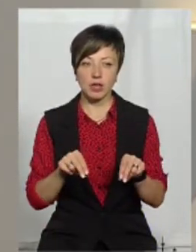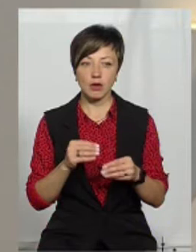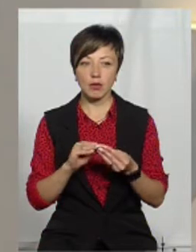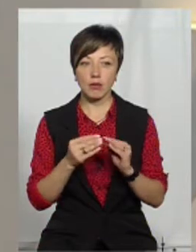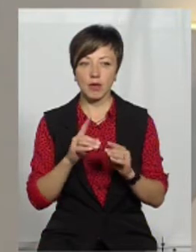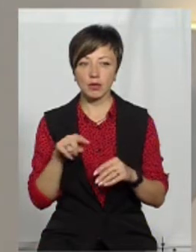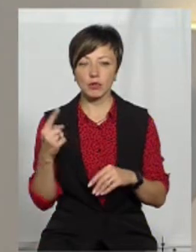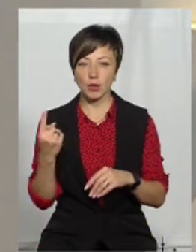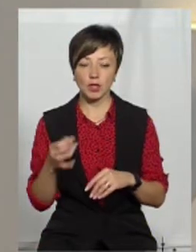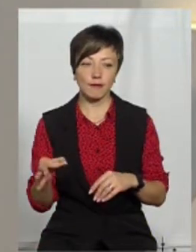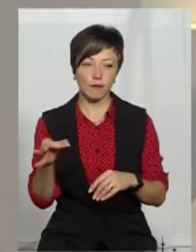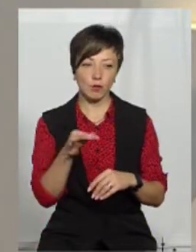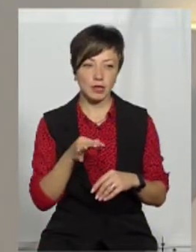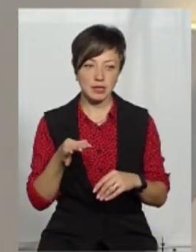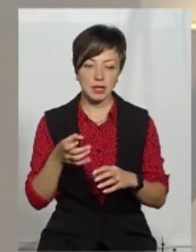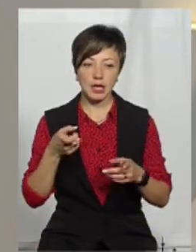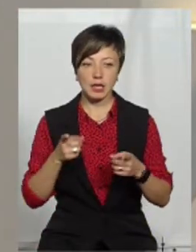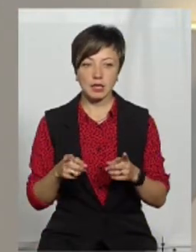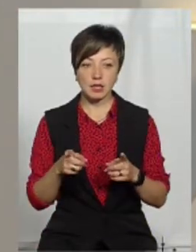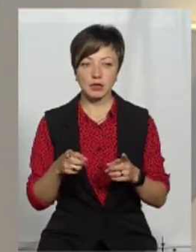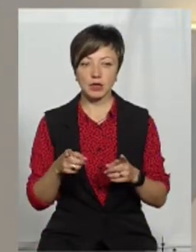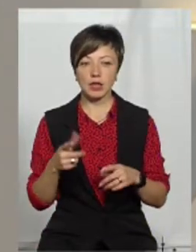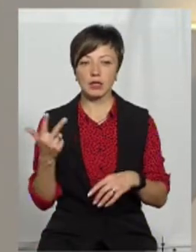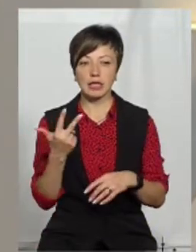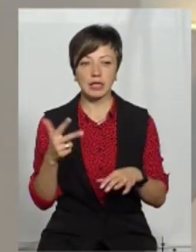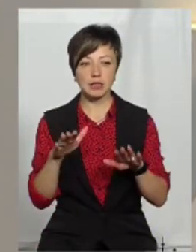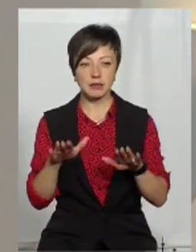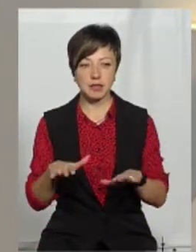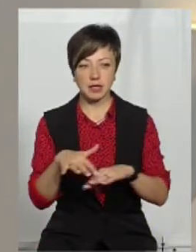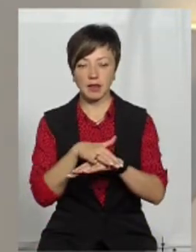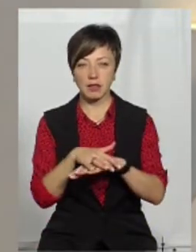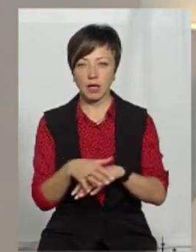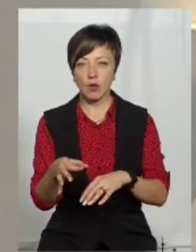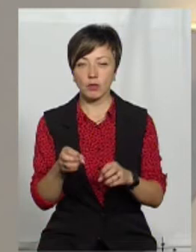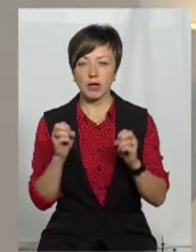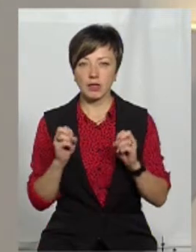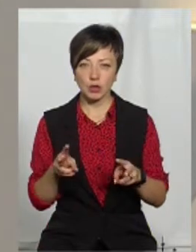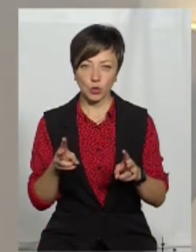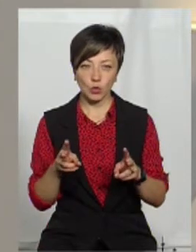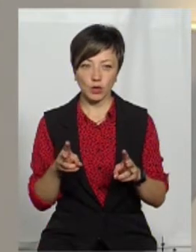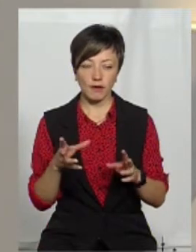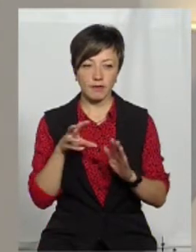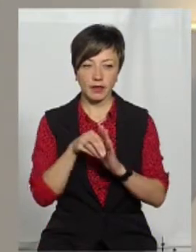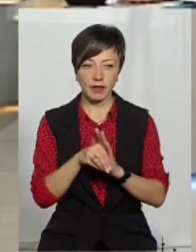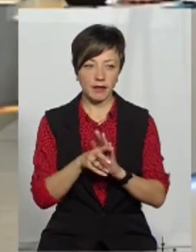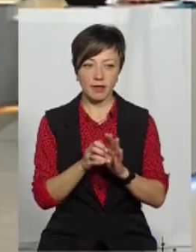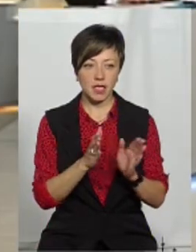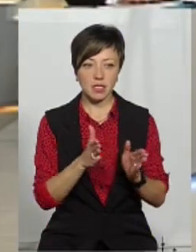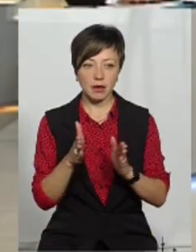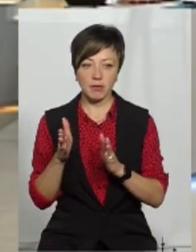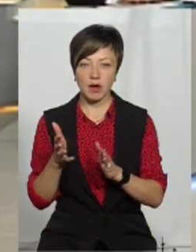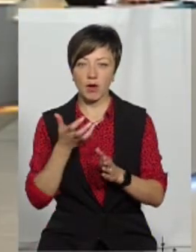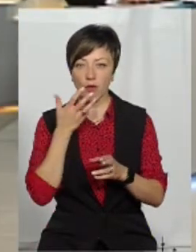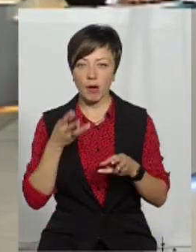проблема номер один взагалі в області. Тому що, дійсно, третє місто за населенням в області ризикує війти нестабільно в опалювальний